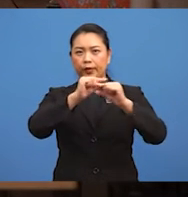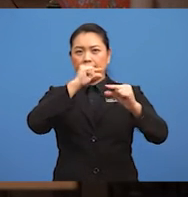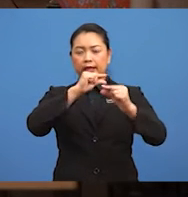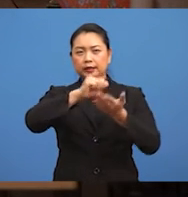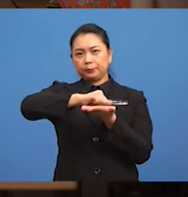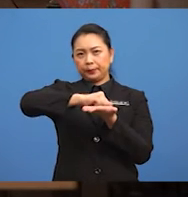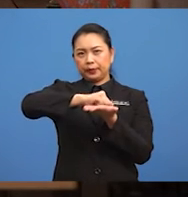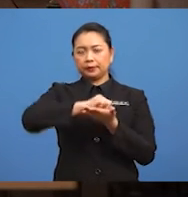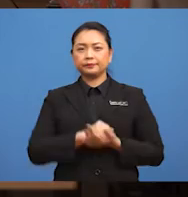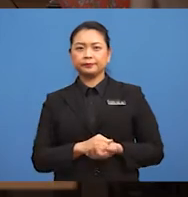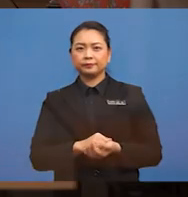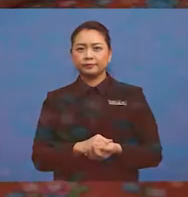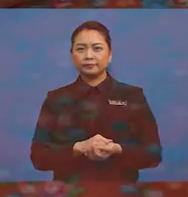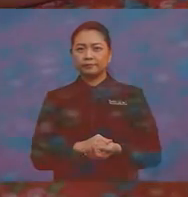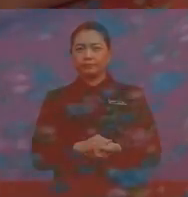garisan pemadan.